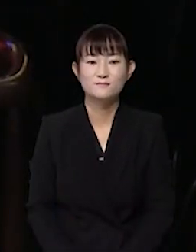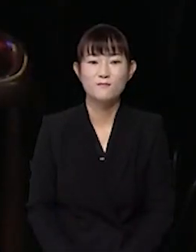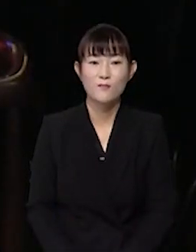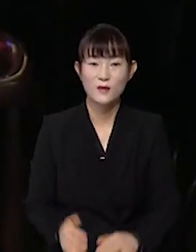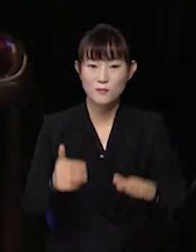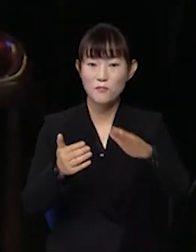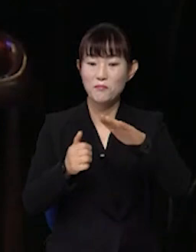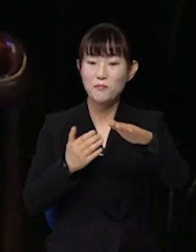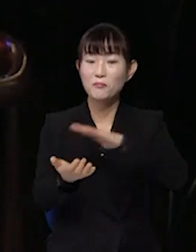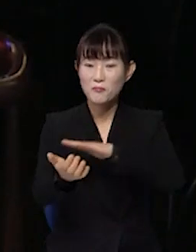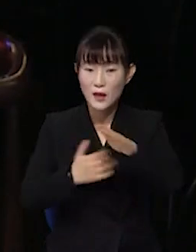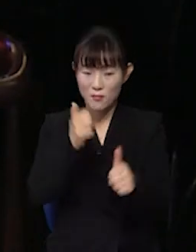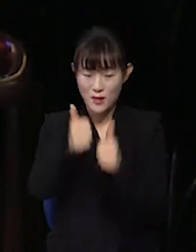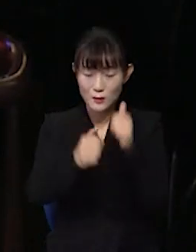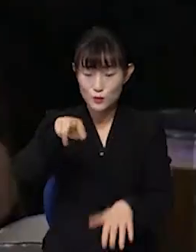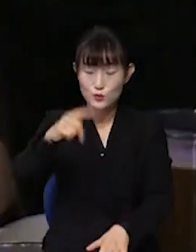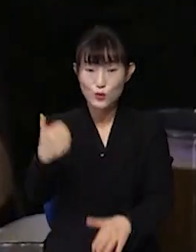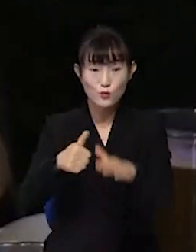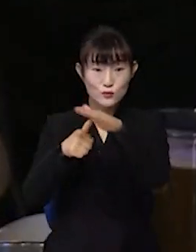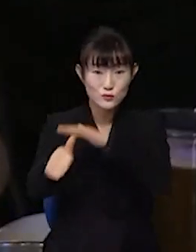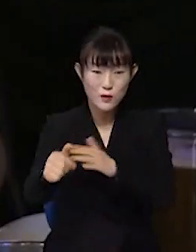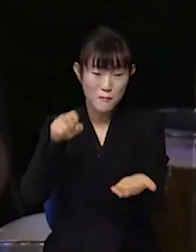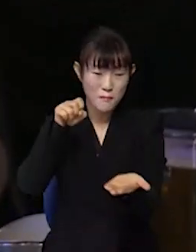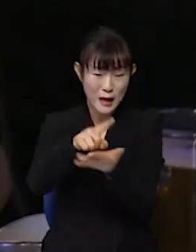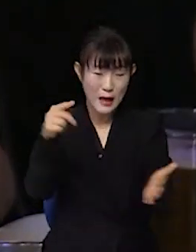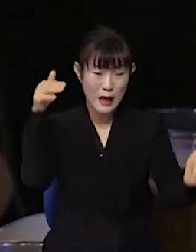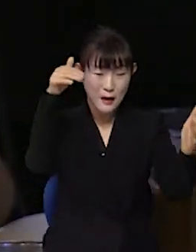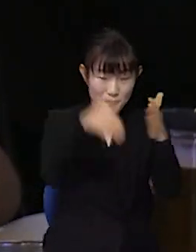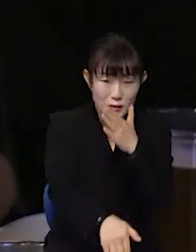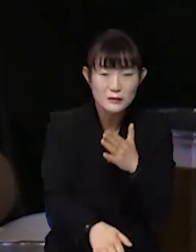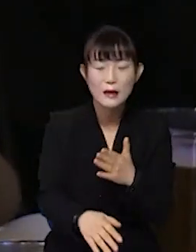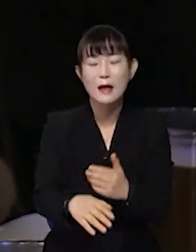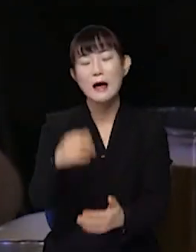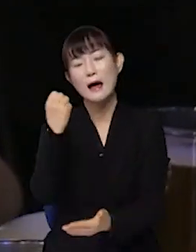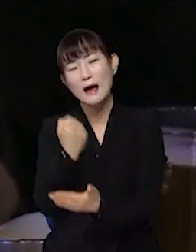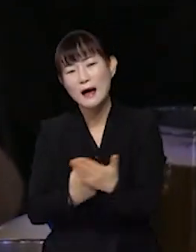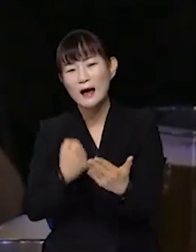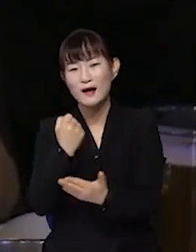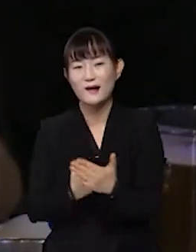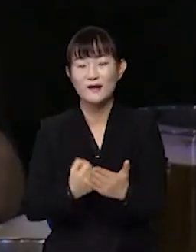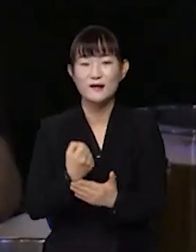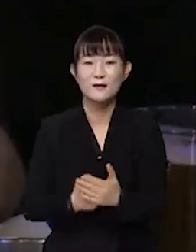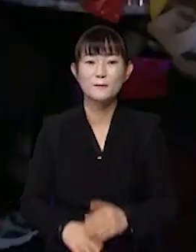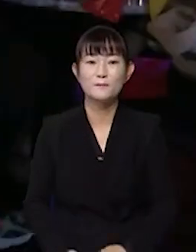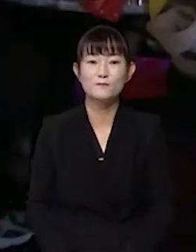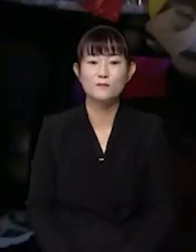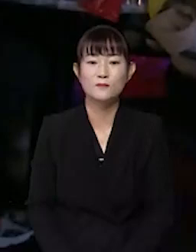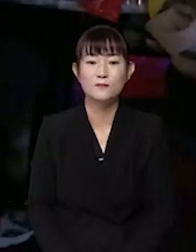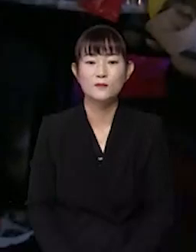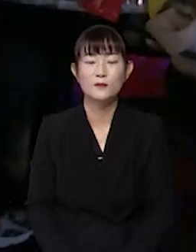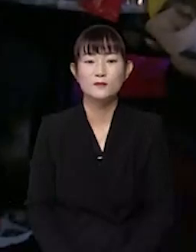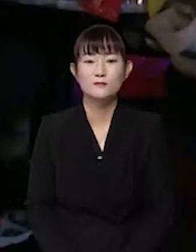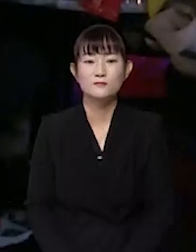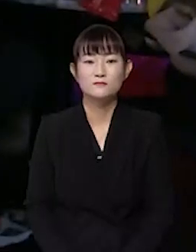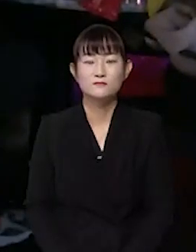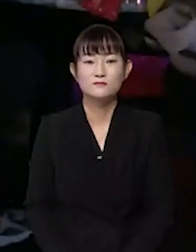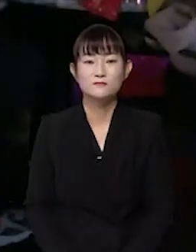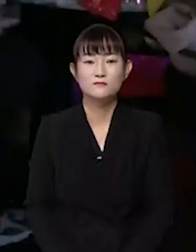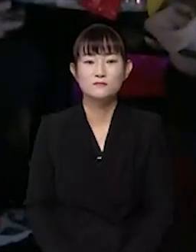전반전 손흥민의 슈팅이 우루과이의 수비에 막히자 곳곳에서는 탄식이 터져나오고